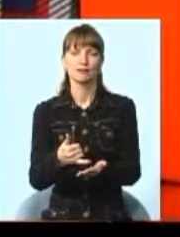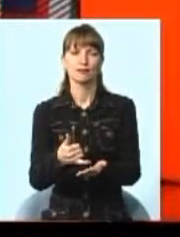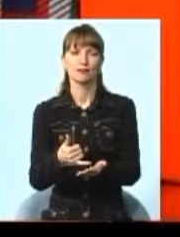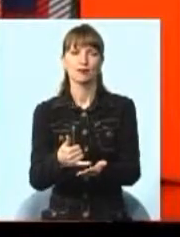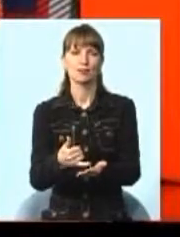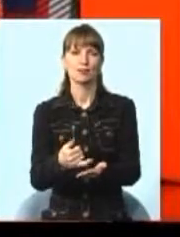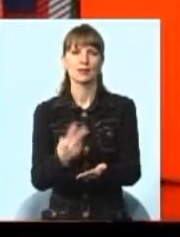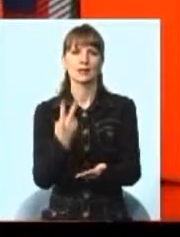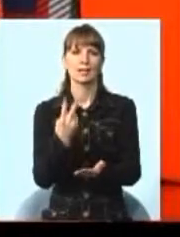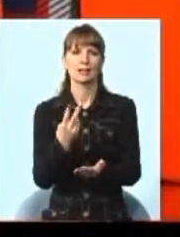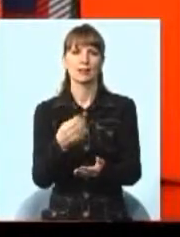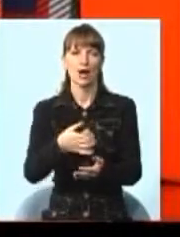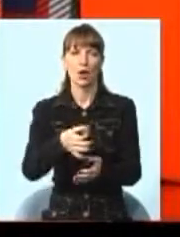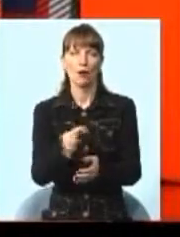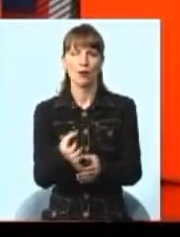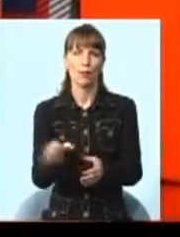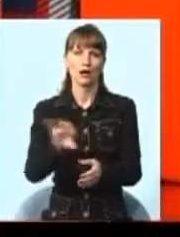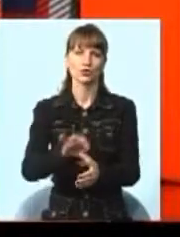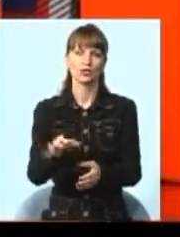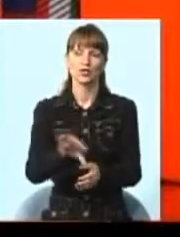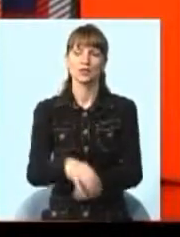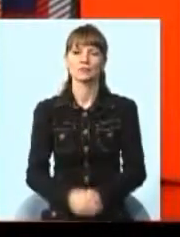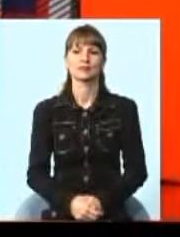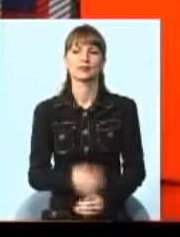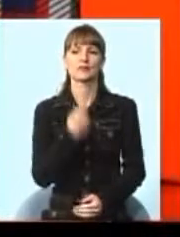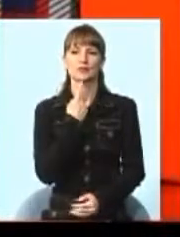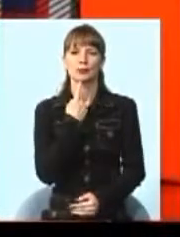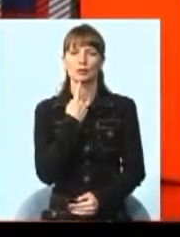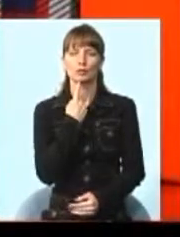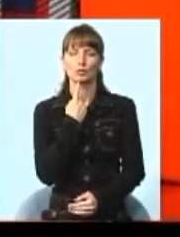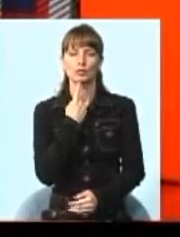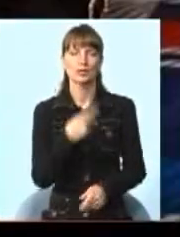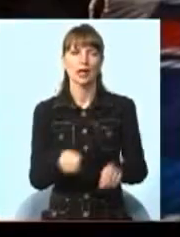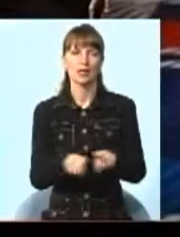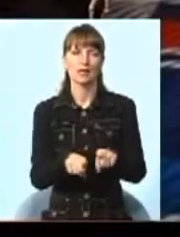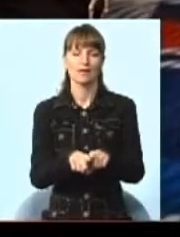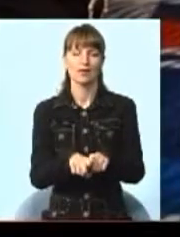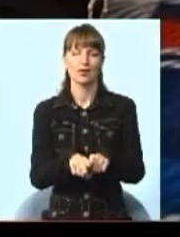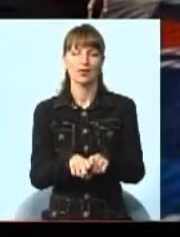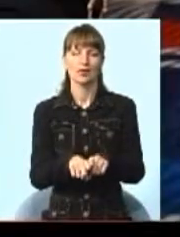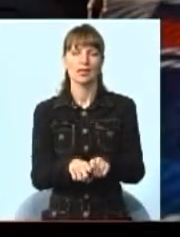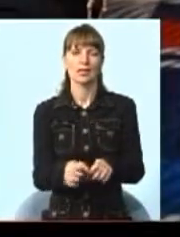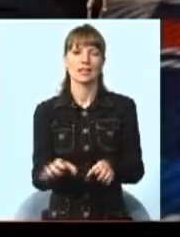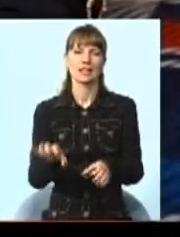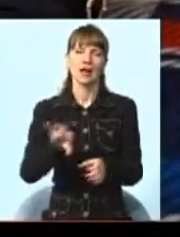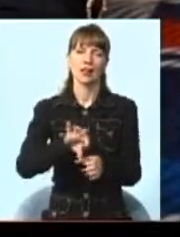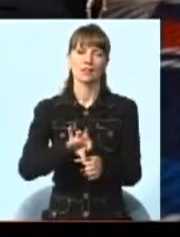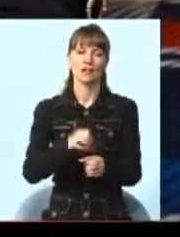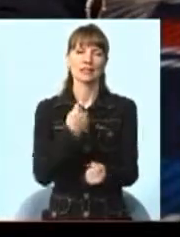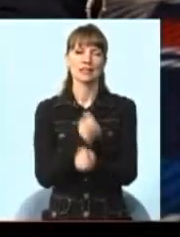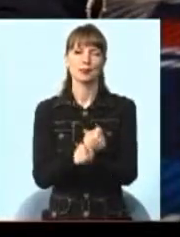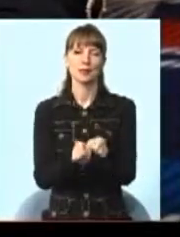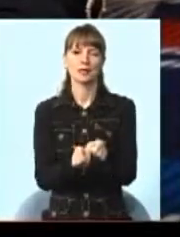два отаких от копачка. Давайте спробуємо. У рівних пропорціях наливаємо спочатку